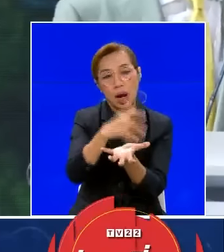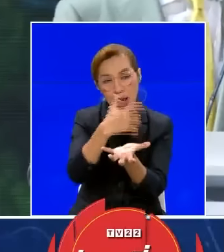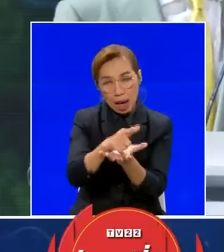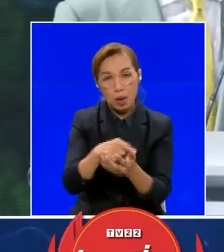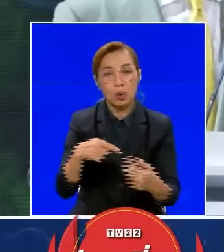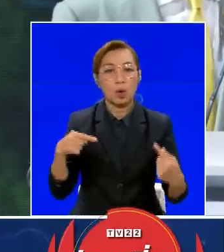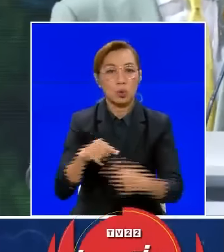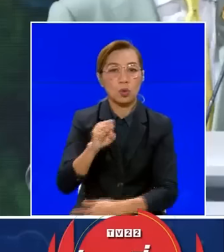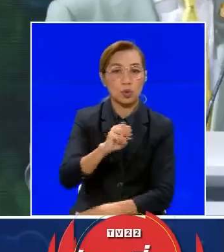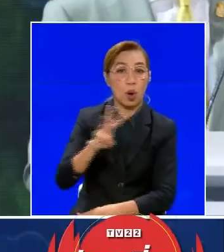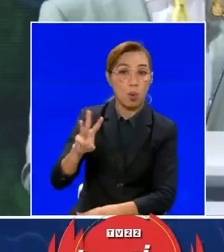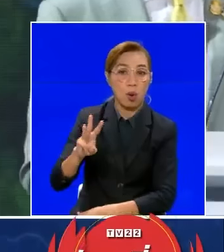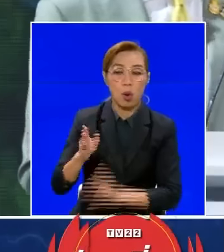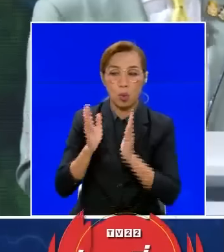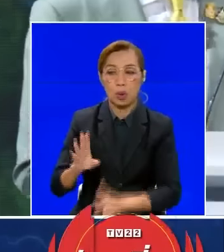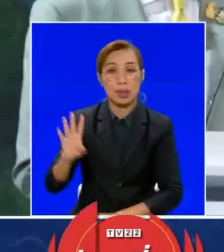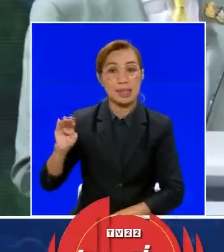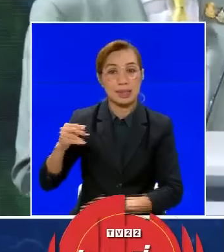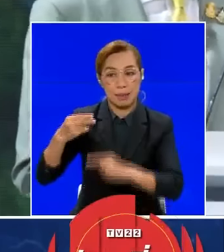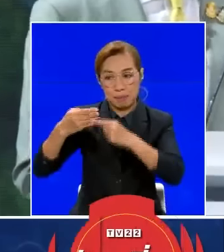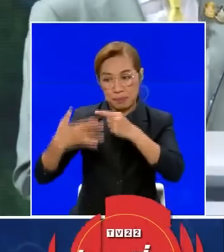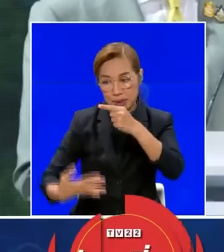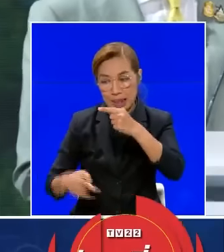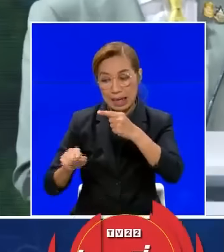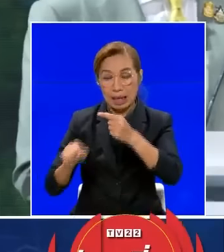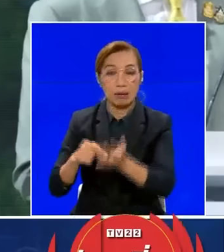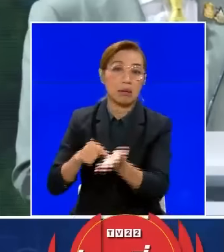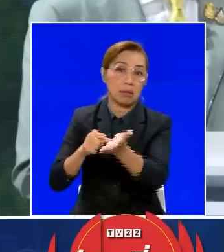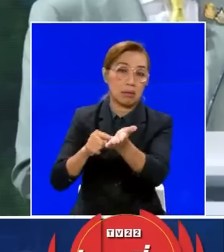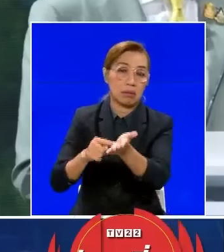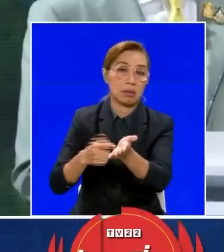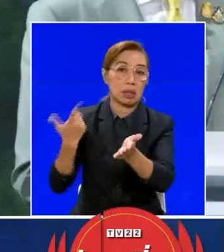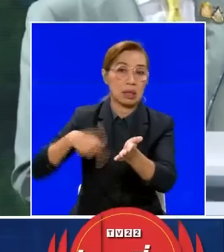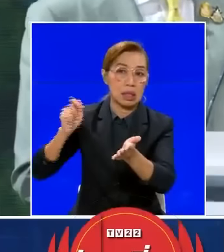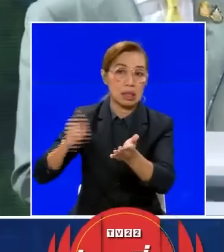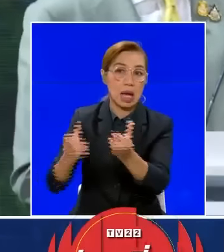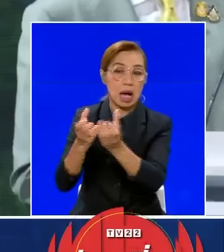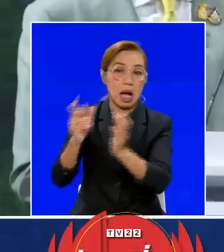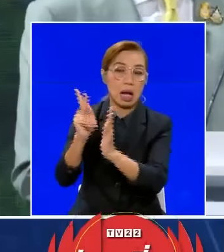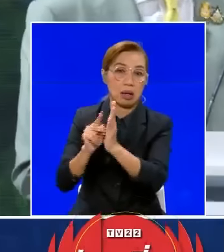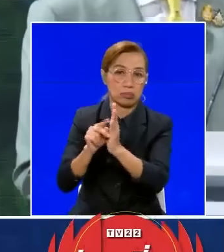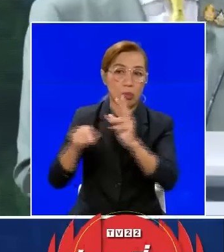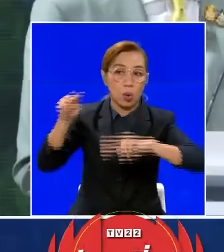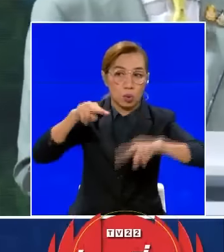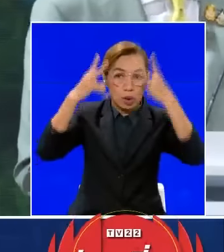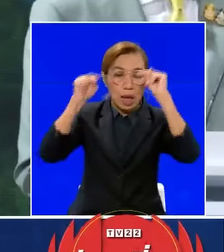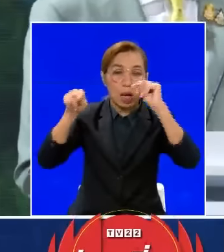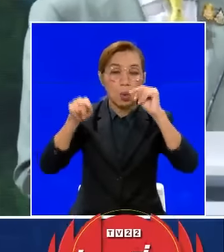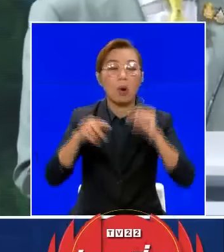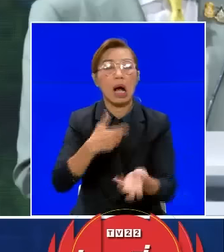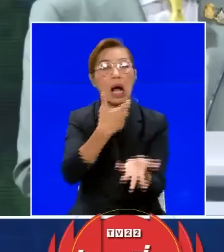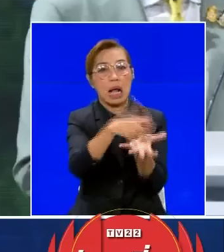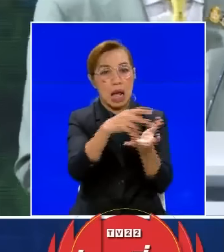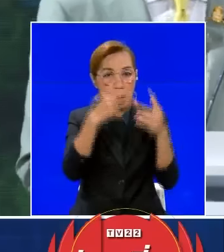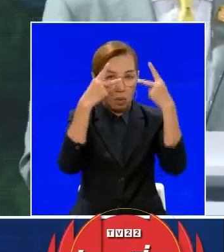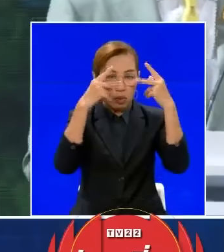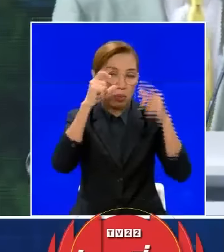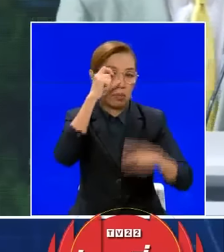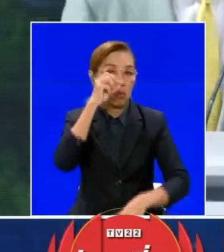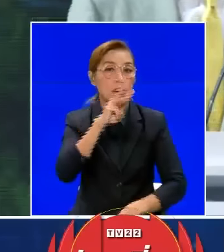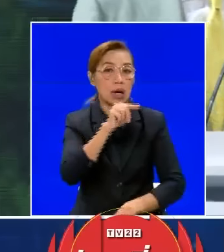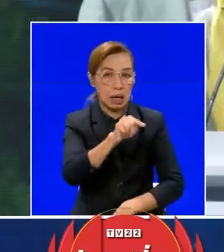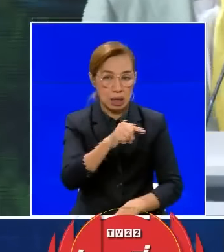ว.ที่ยื่นคำร้องต่อศาลรัฐธรรมนูญเพื่อตรวจสอบท่านนายกก็มีการพูดคุยกันในเรื่องนี้ส่วนประเด็นที่บอกว่าเป็น